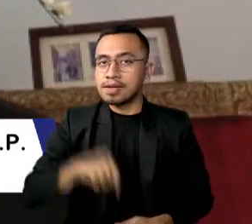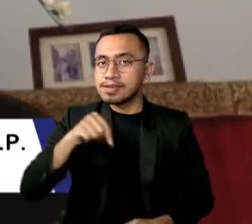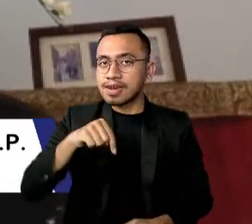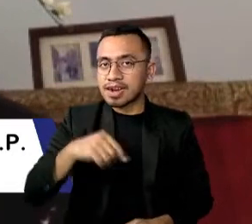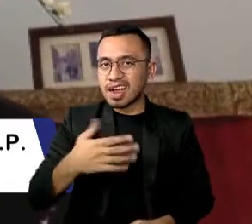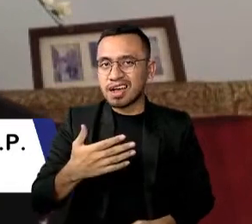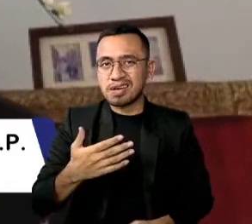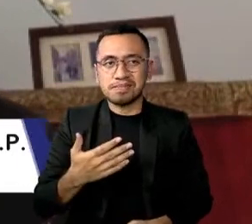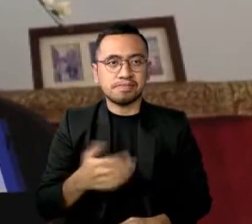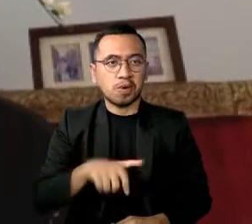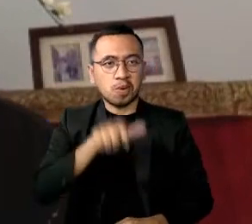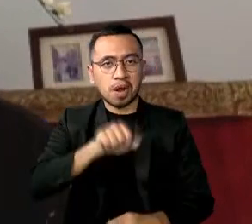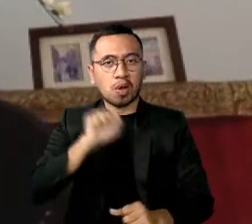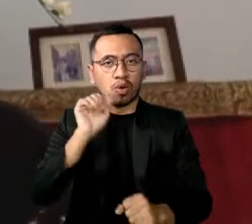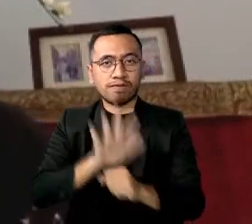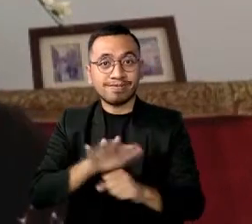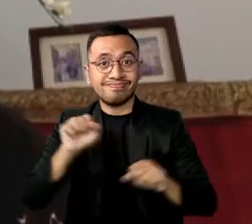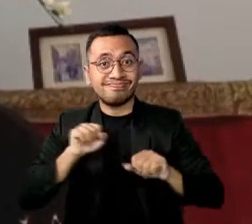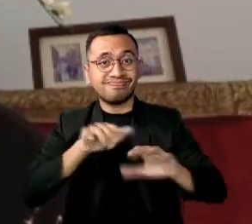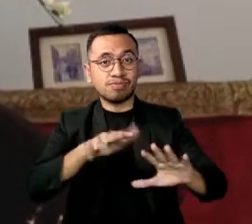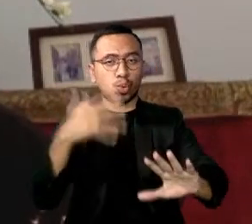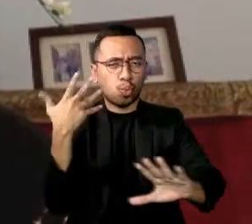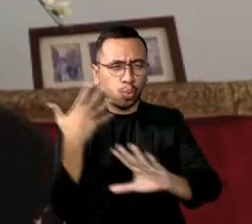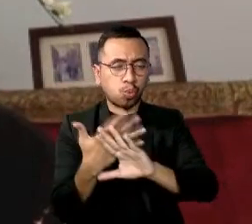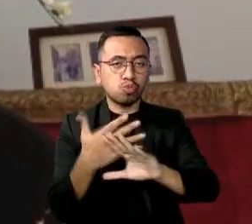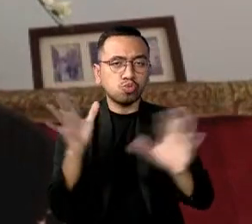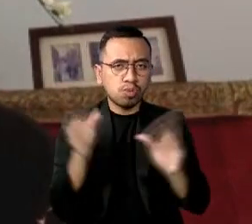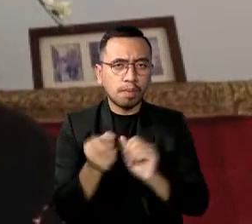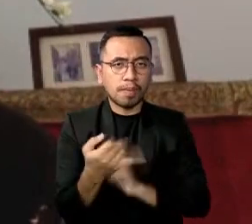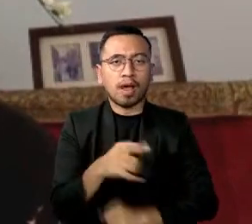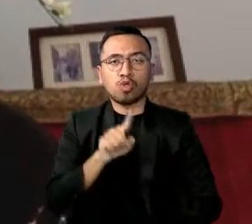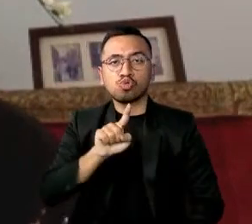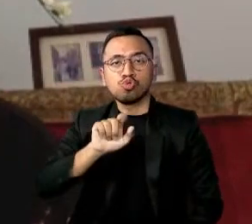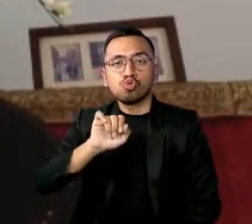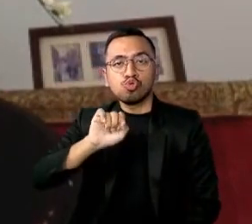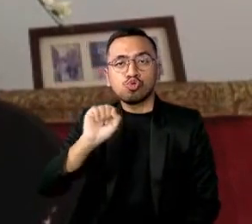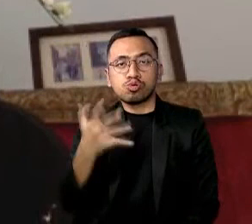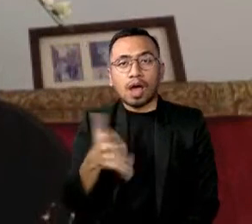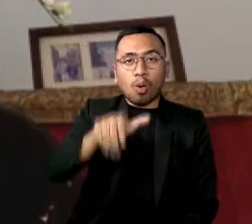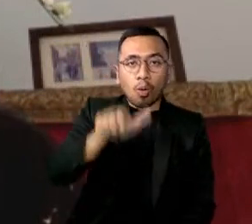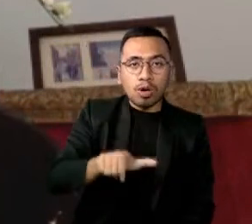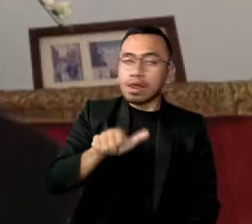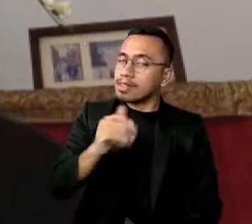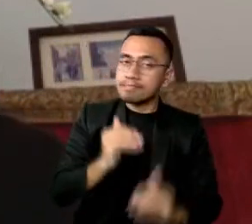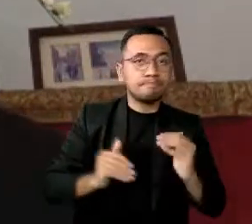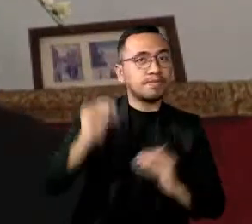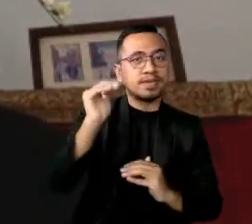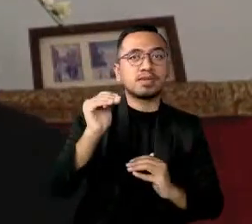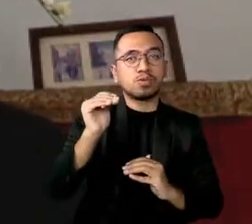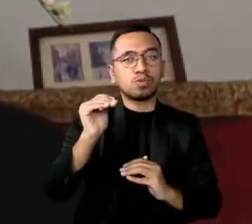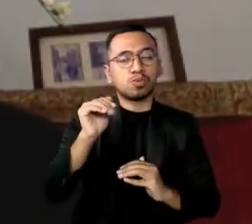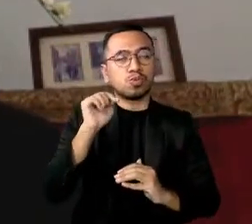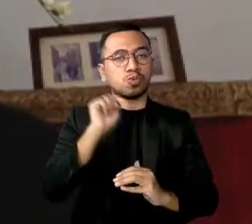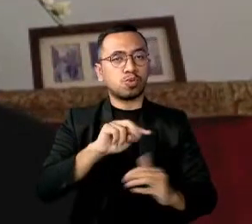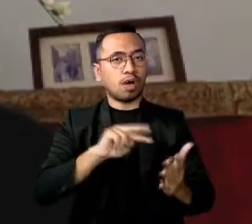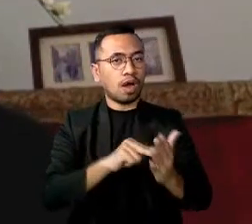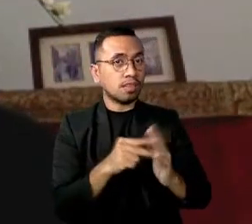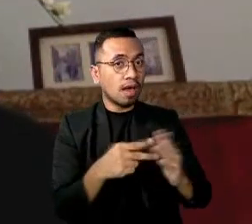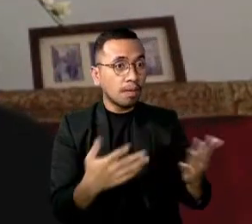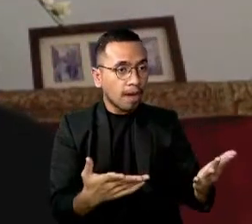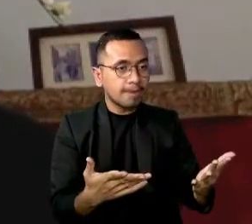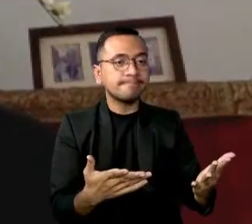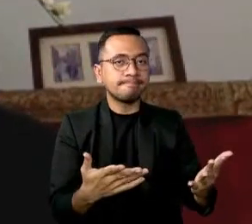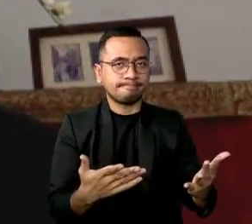lebih 1000000 1000000 123445 hari artinya artinya rantai